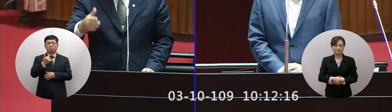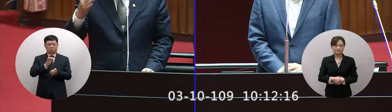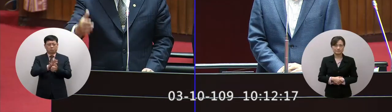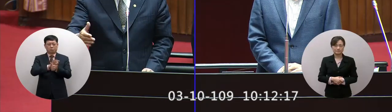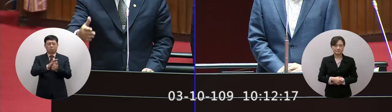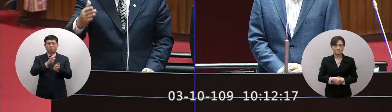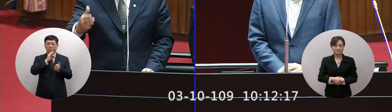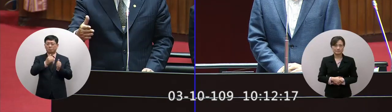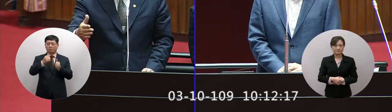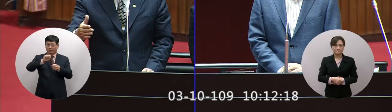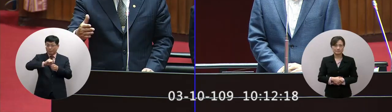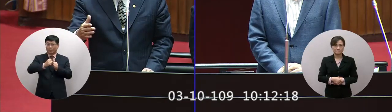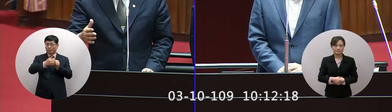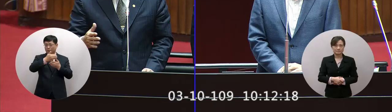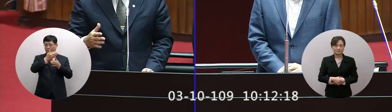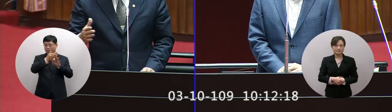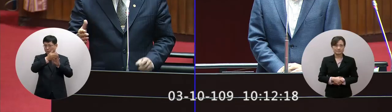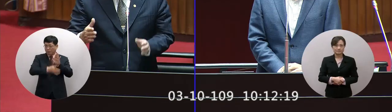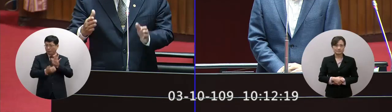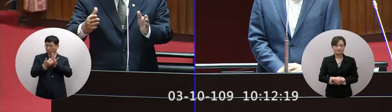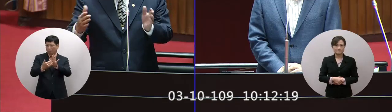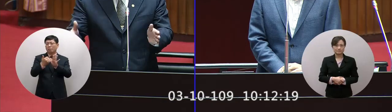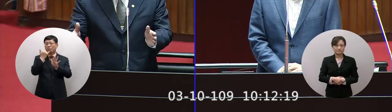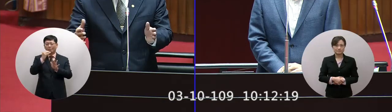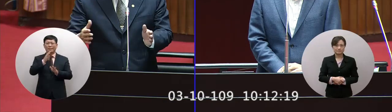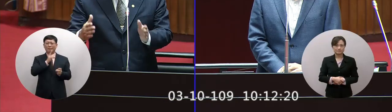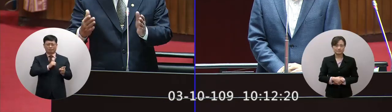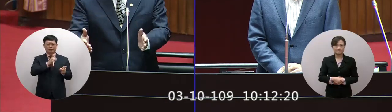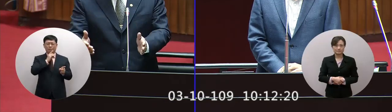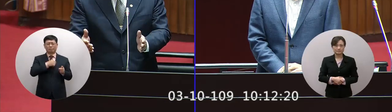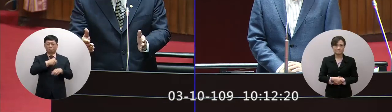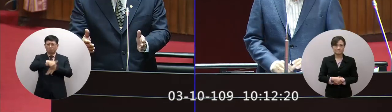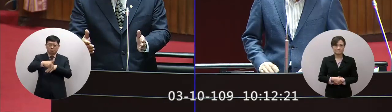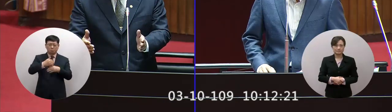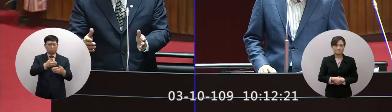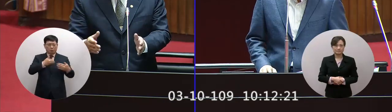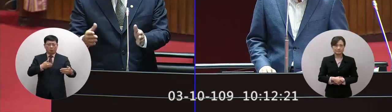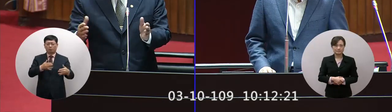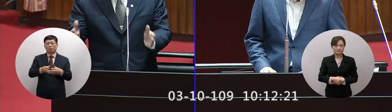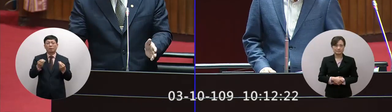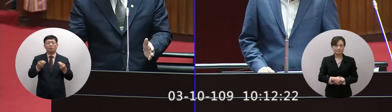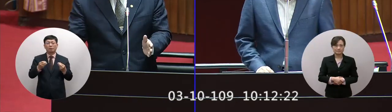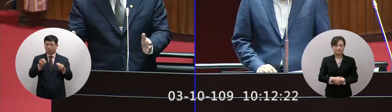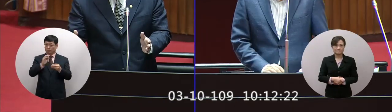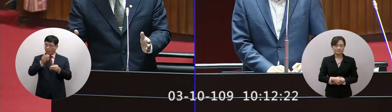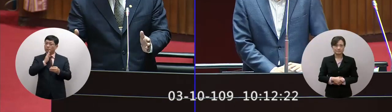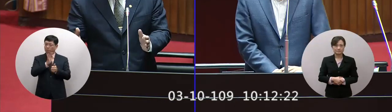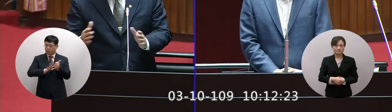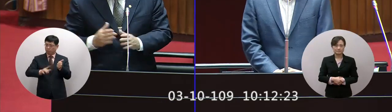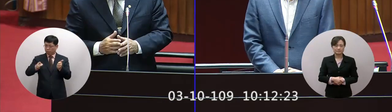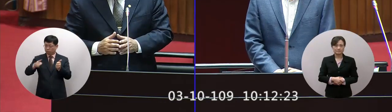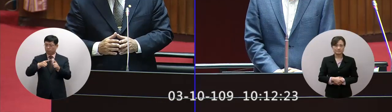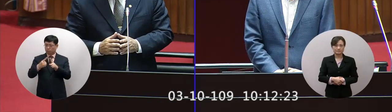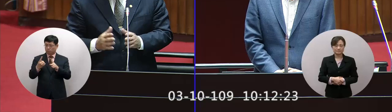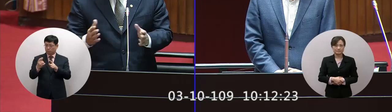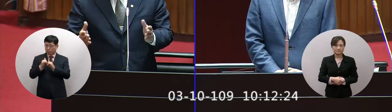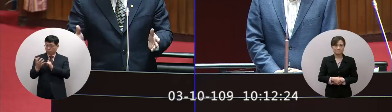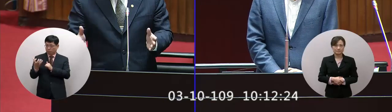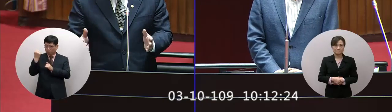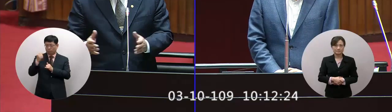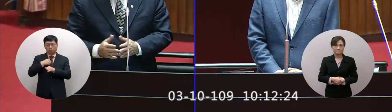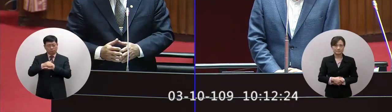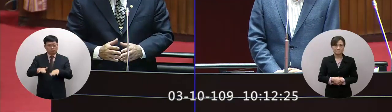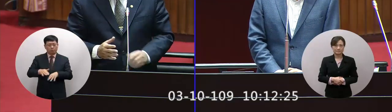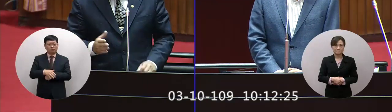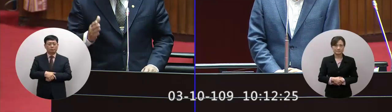噪音这个防治墙啊等等啊。那也许因为他画的比较松便，他不需要去做，那就影响到民众的这个